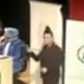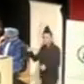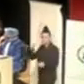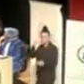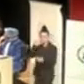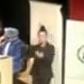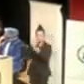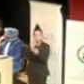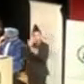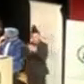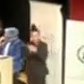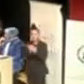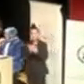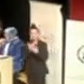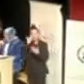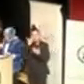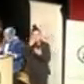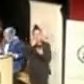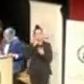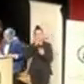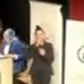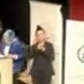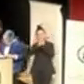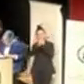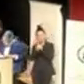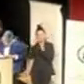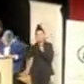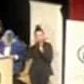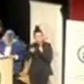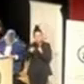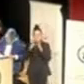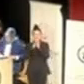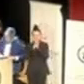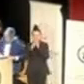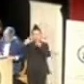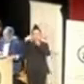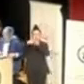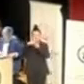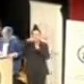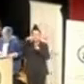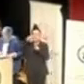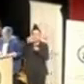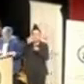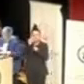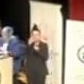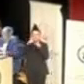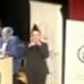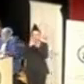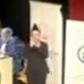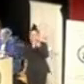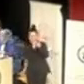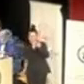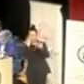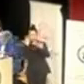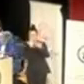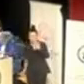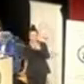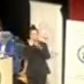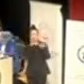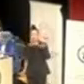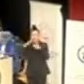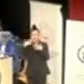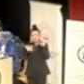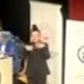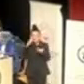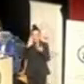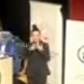Uygulamamızı Android ve iOS cihazlarınızdan kitap artı yazarak, herkes için kitap sloganı da yine kendisinde içerisinde vardır. Görme engelli